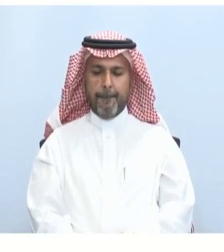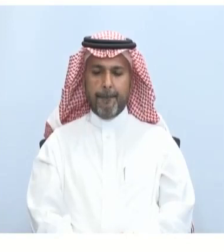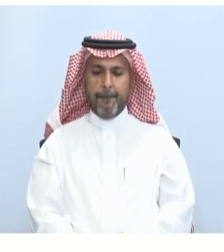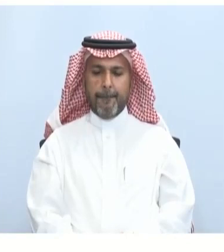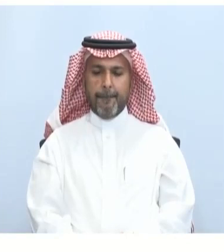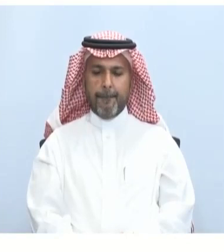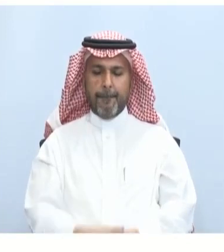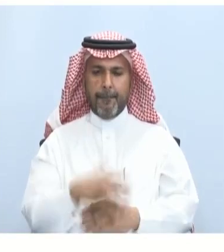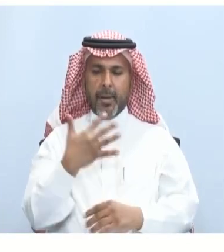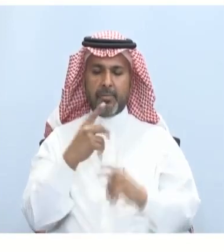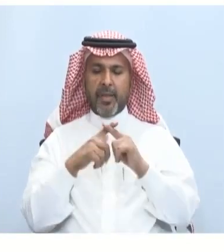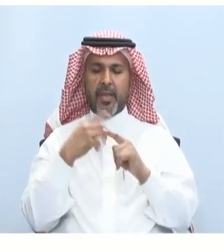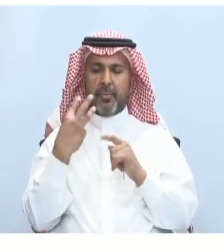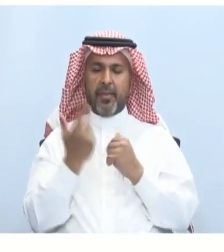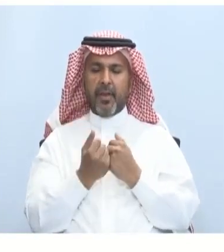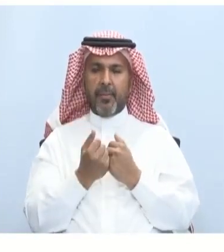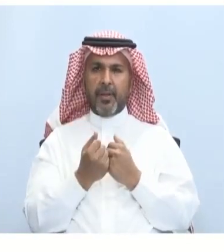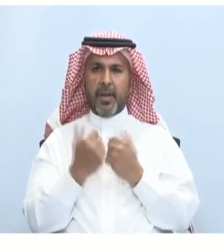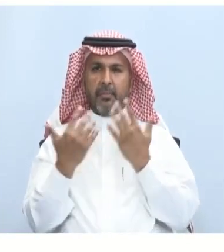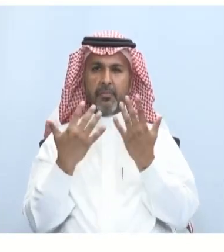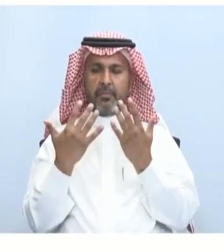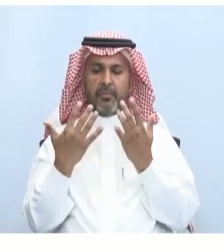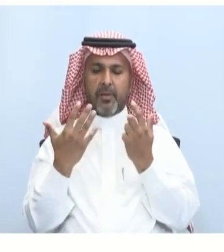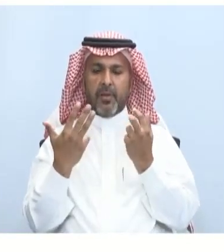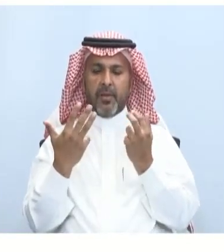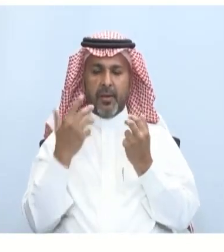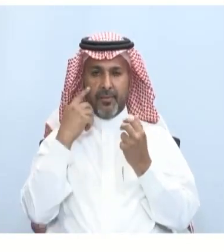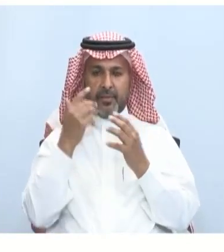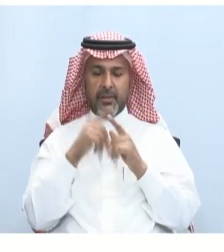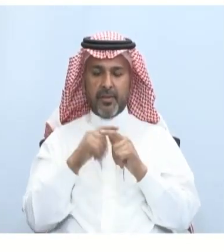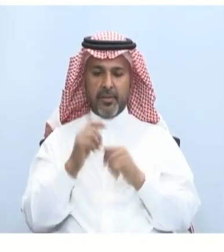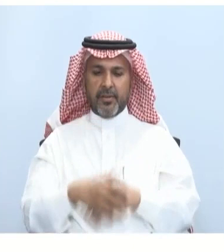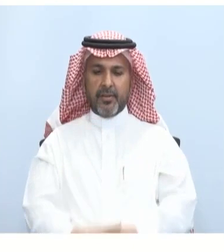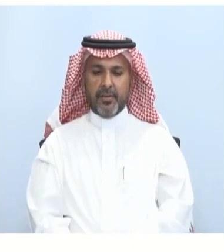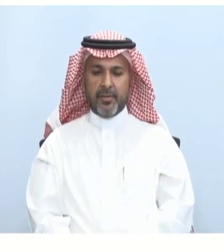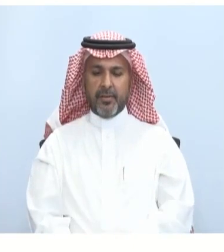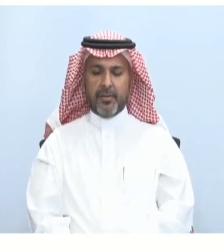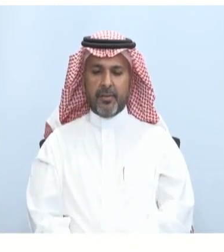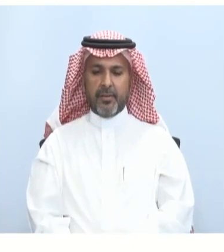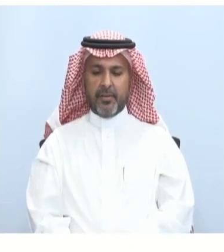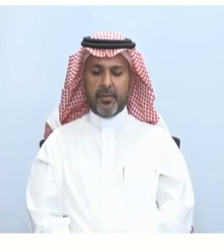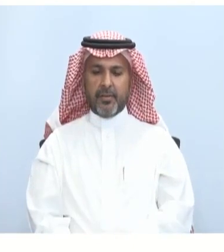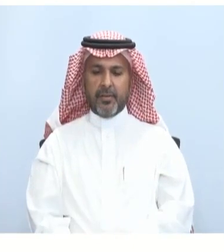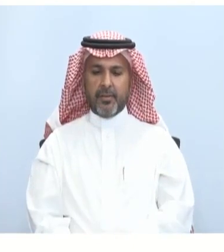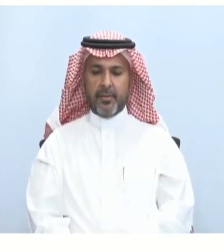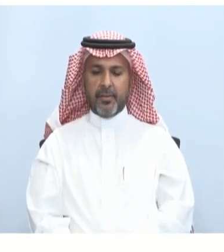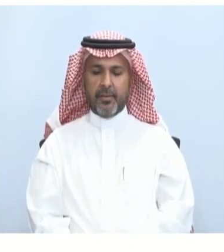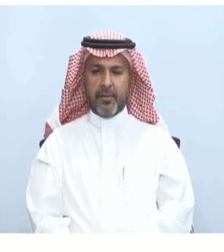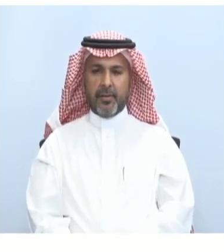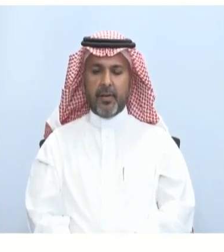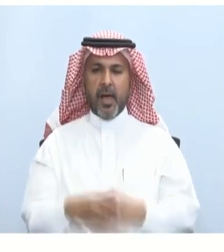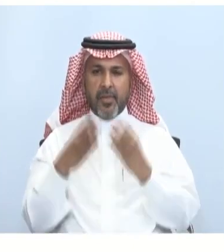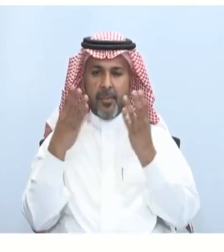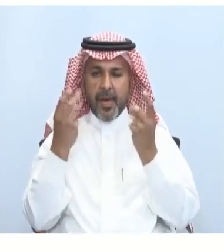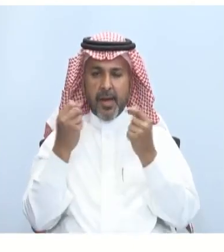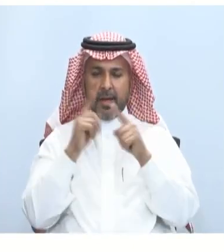ضرب ثلاثه راح اضرب الخمسه في الثلاثه لما يكون عندي خمسه اكس مضروبه في ثلاثه مثلا اكس راح اضرب من